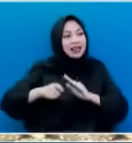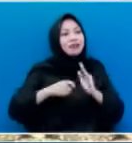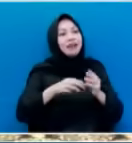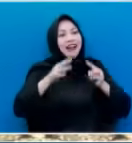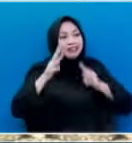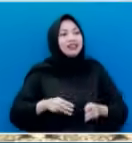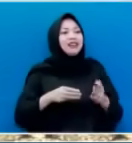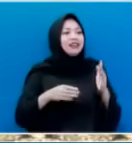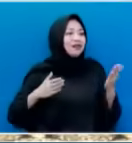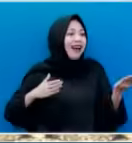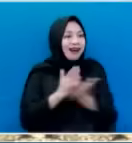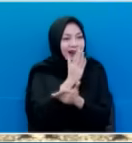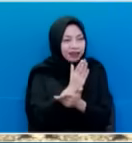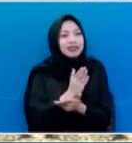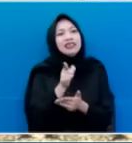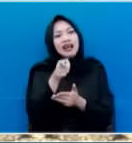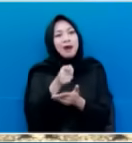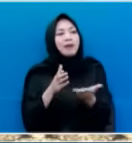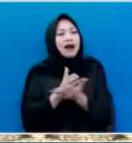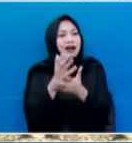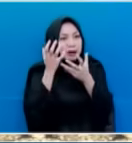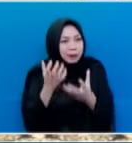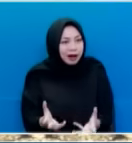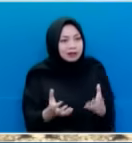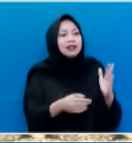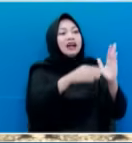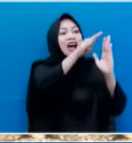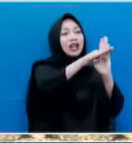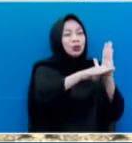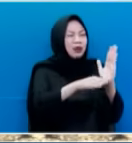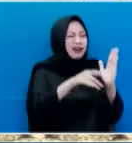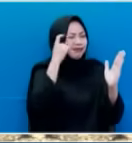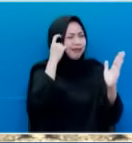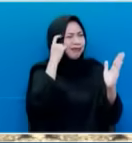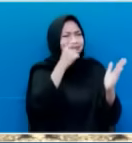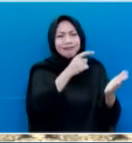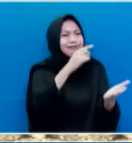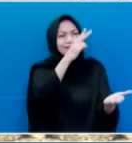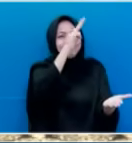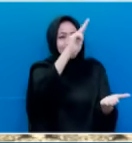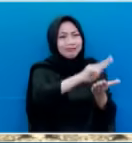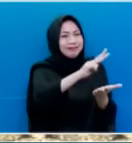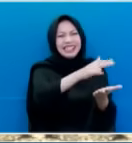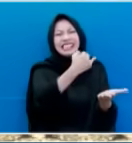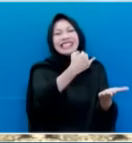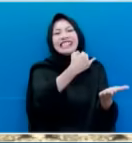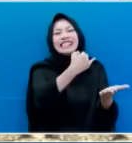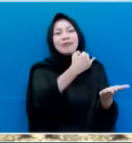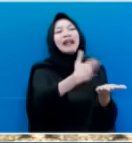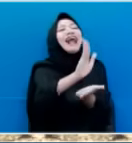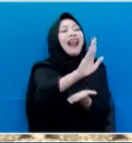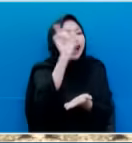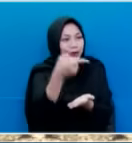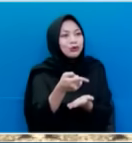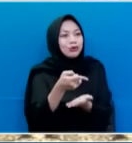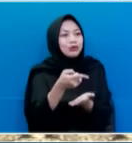berat, bahkan bisa membuat sebuah putusan tidak sah, maka logikanya adalah putusan itu memang tidak sah sebenarnya.